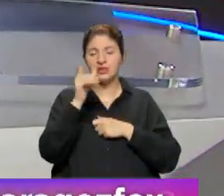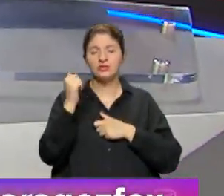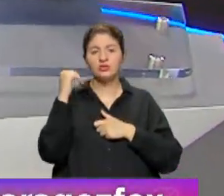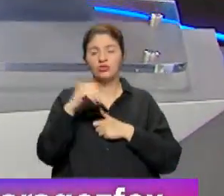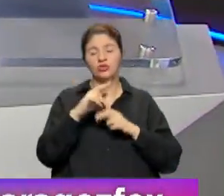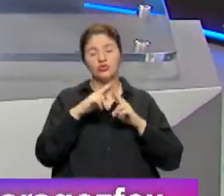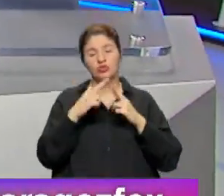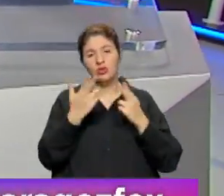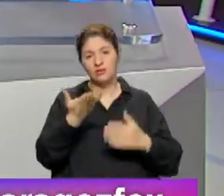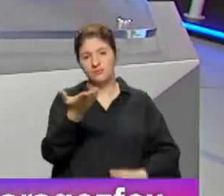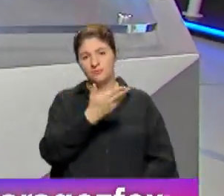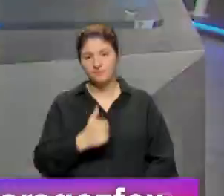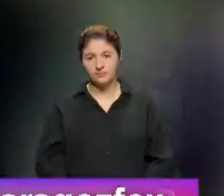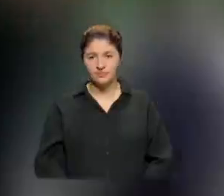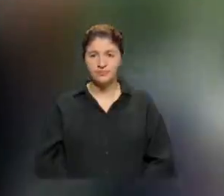dönüşte